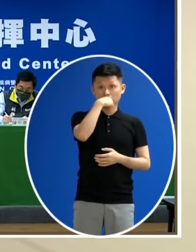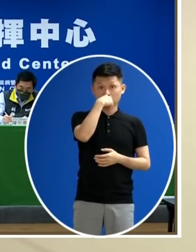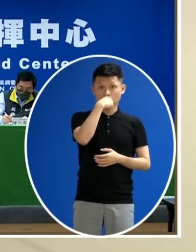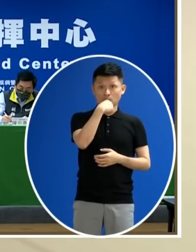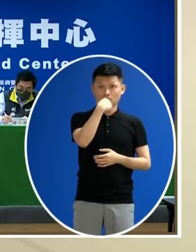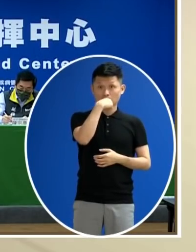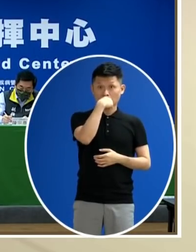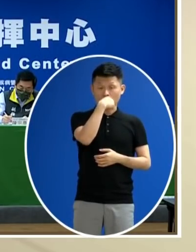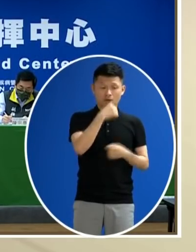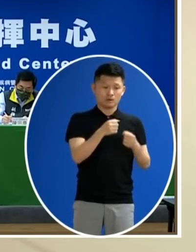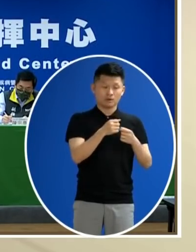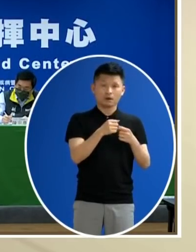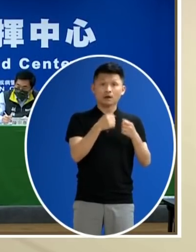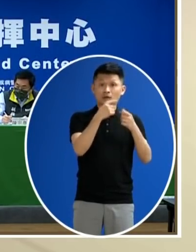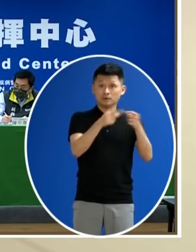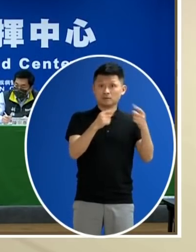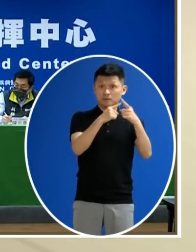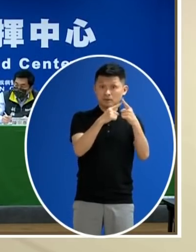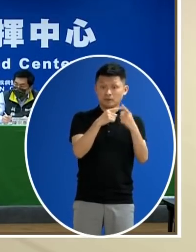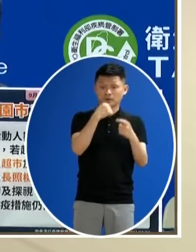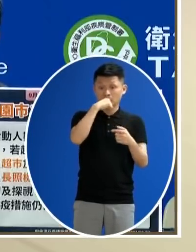多少，是有办法都达到的吗？